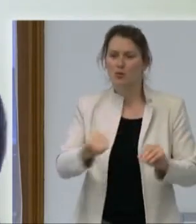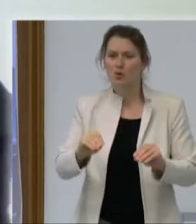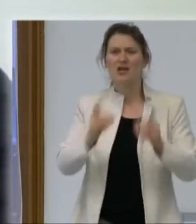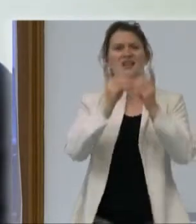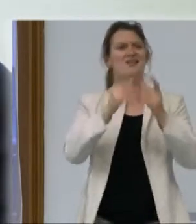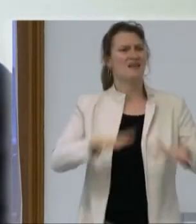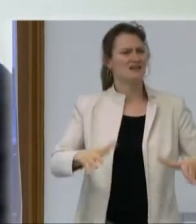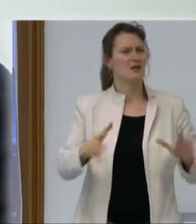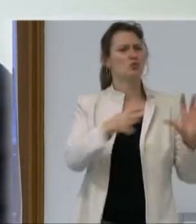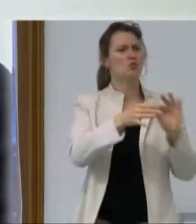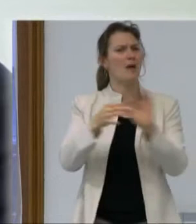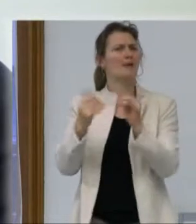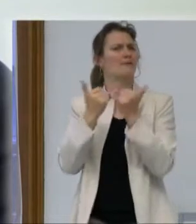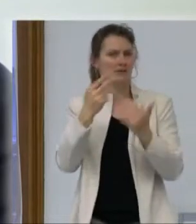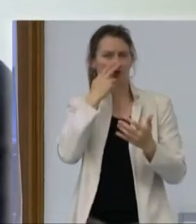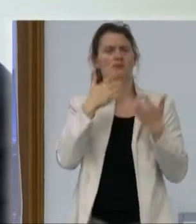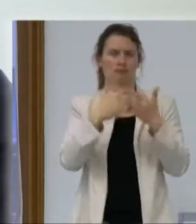zusammenhängen.